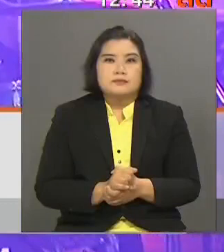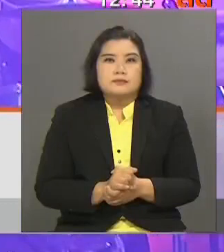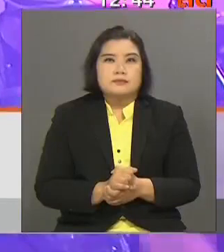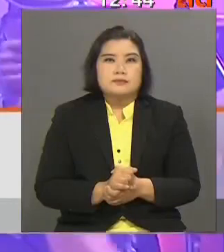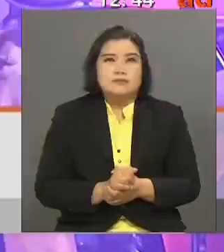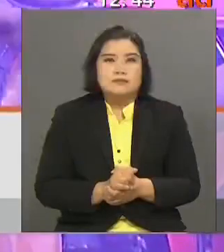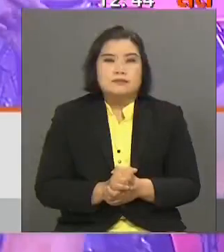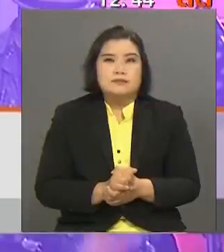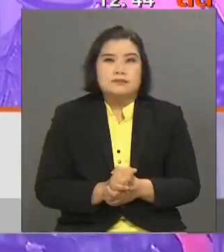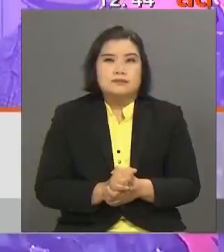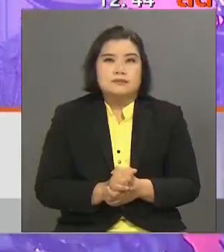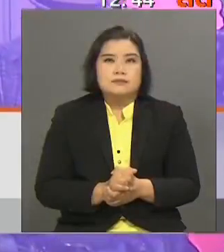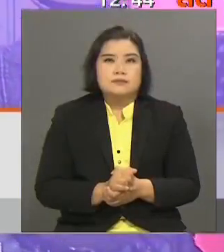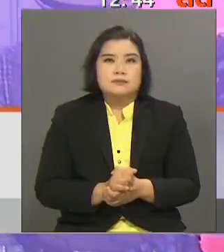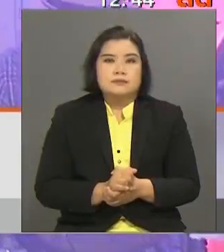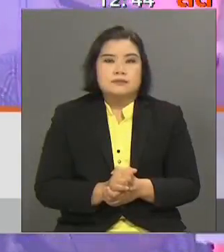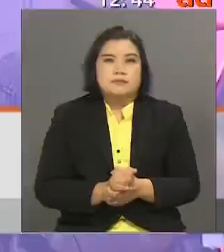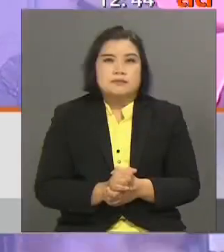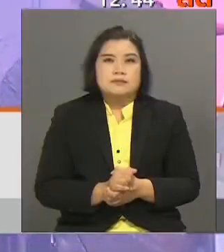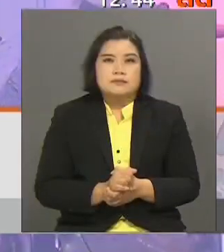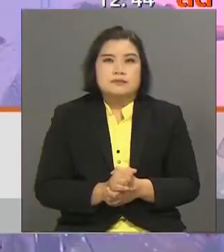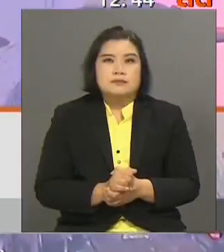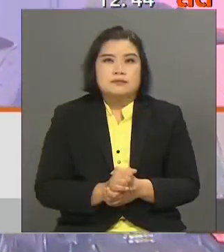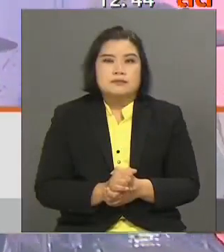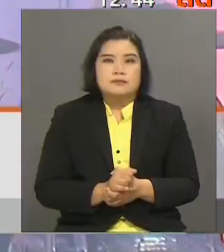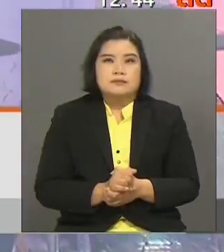เห็นเพียงห้องเปล่าใจหาย